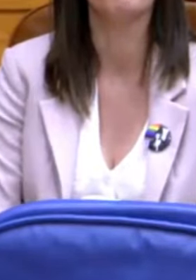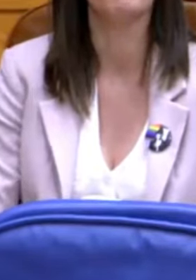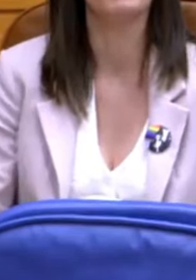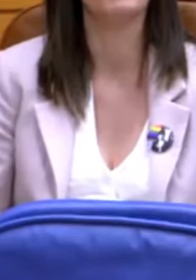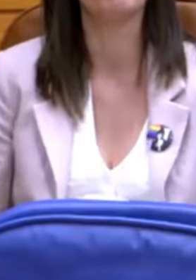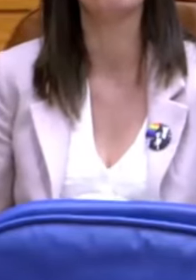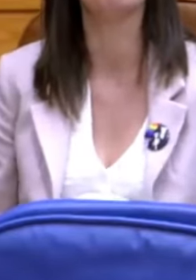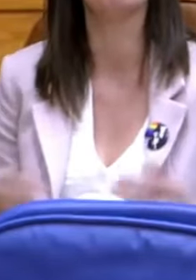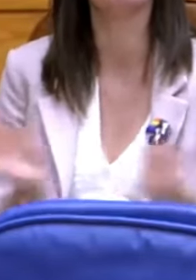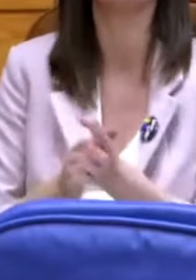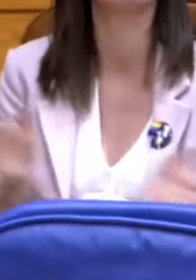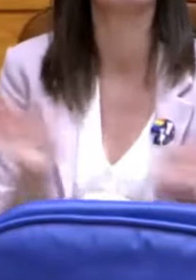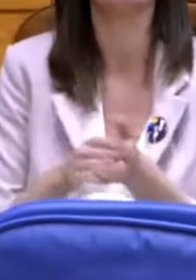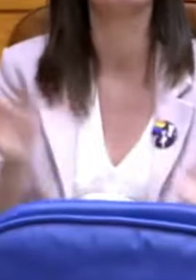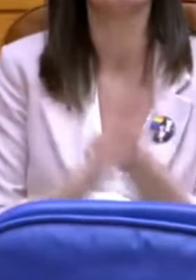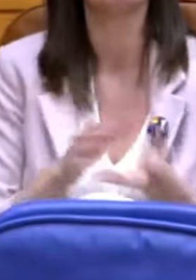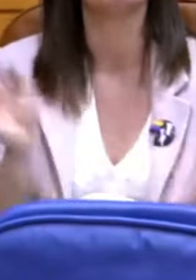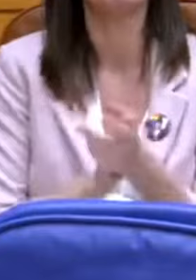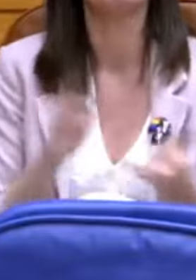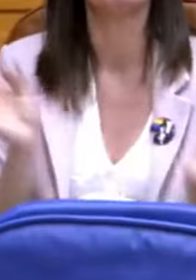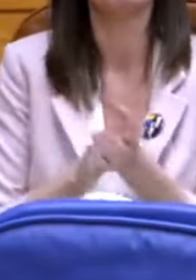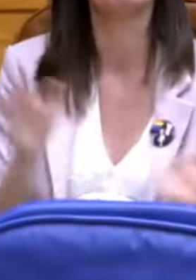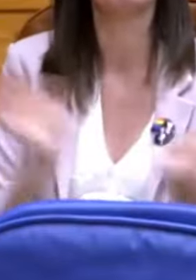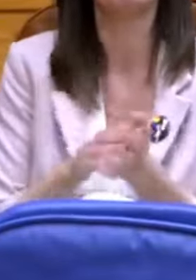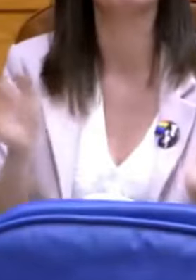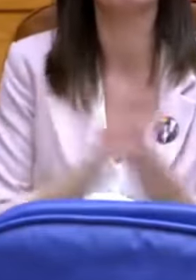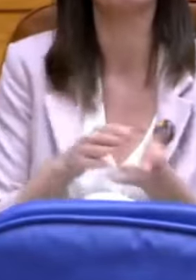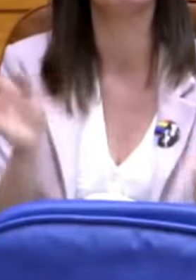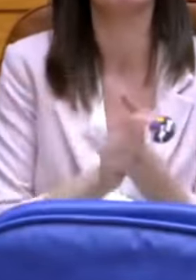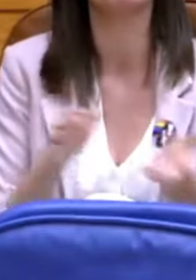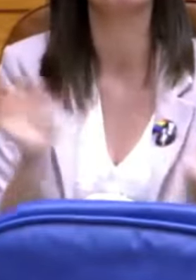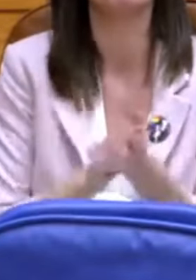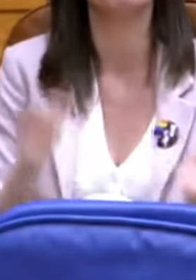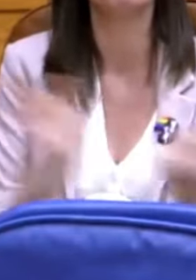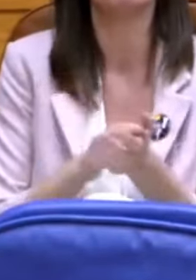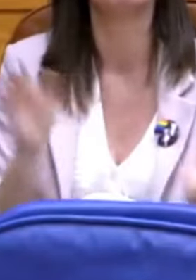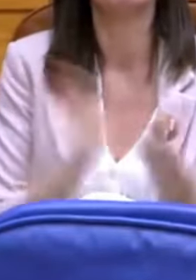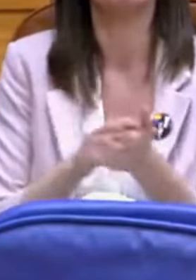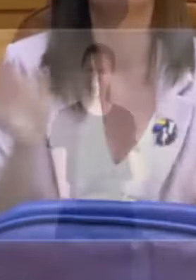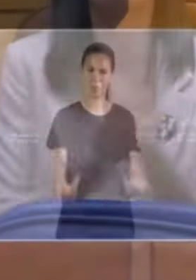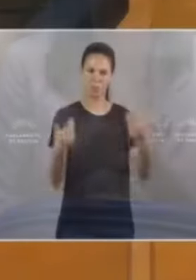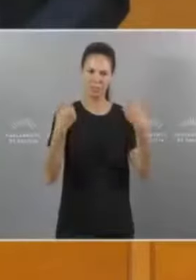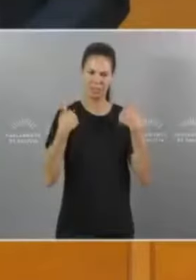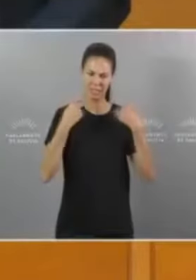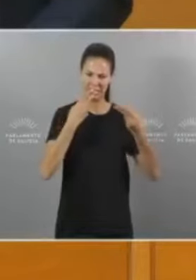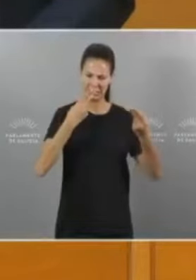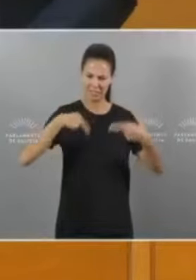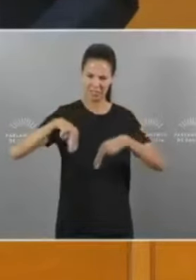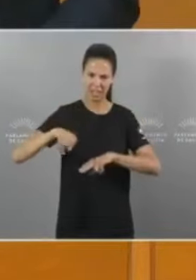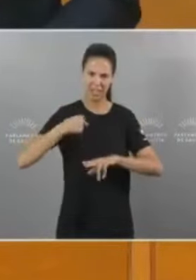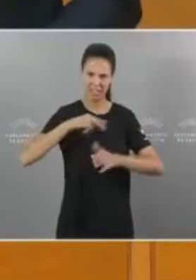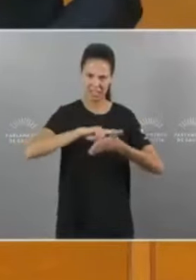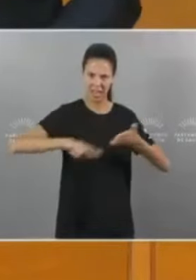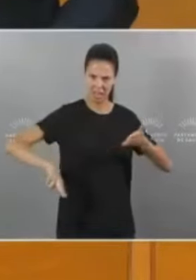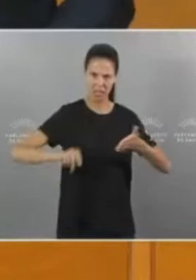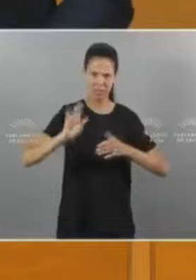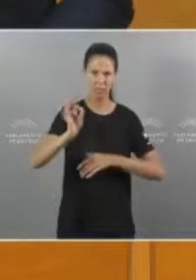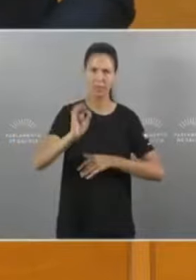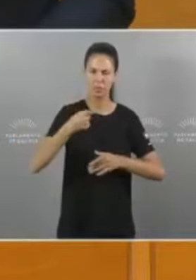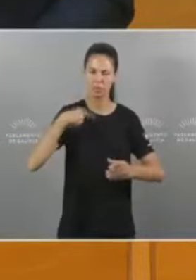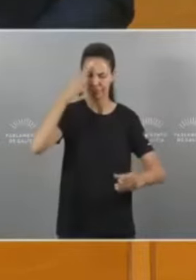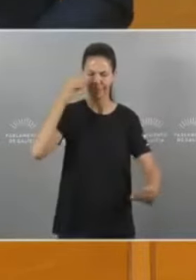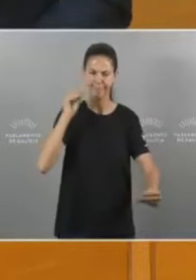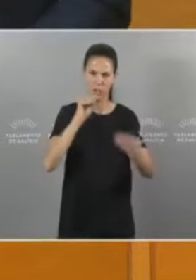na terceira regional despois de 14 anos con 0 competencias. Un relatorio, estou de acordo. O goberno socialista,